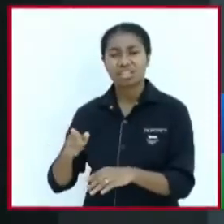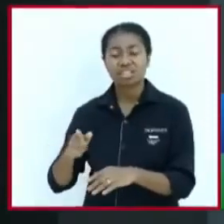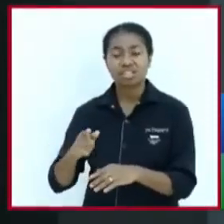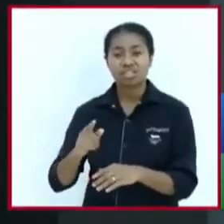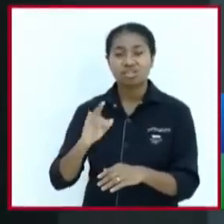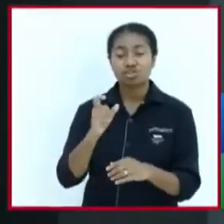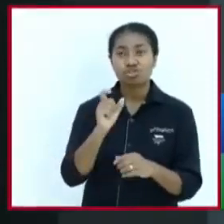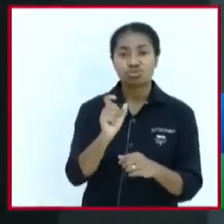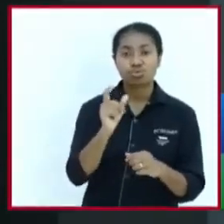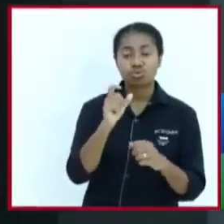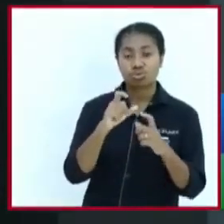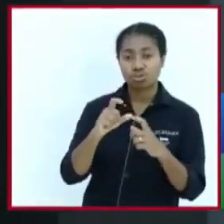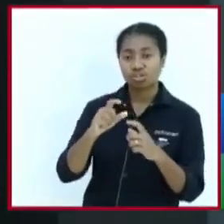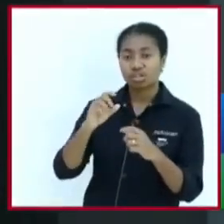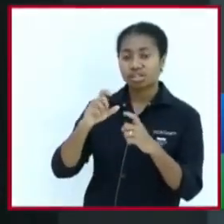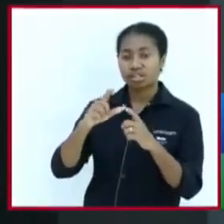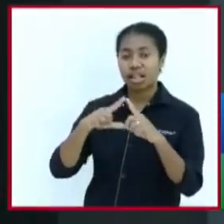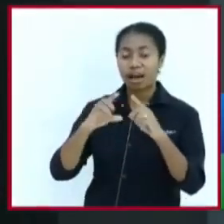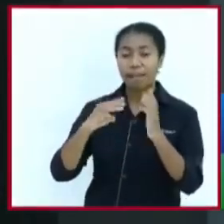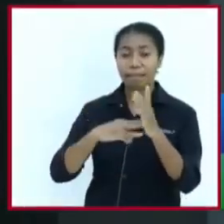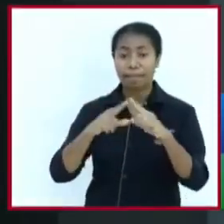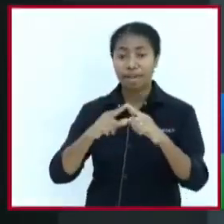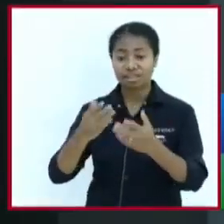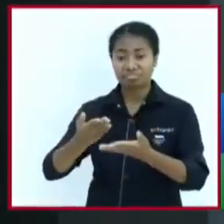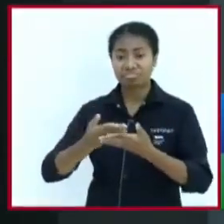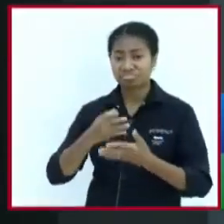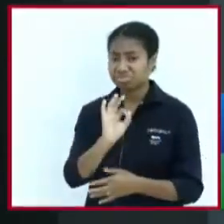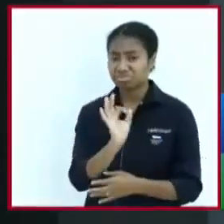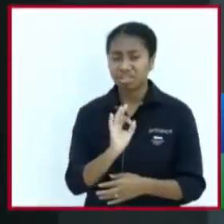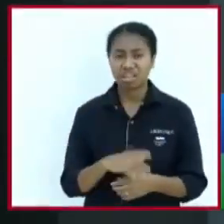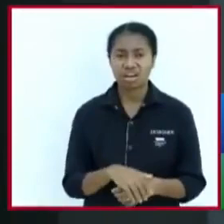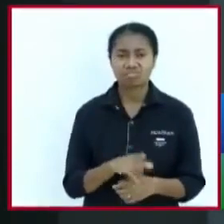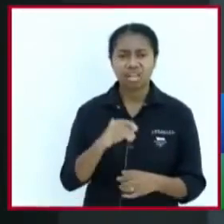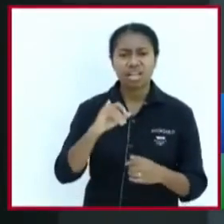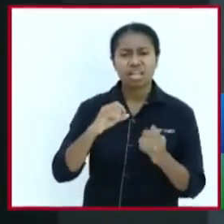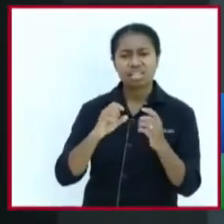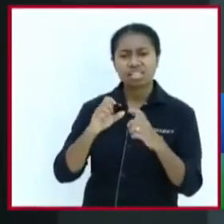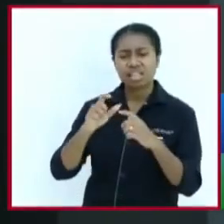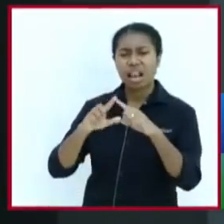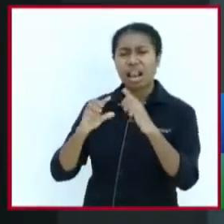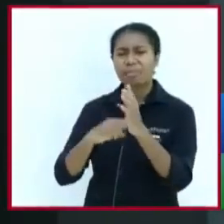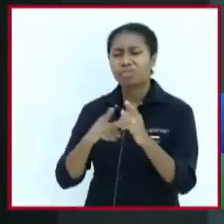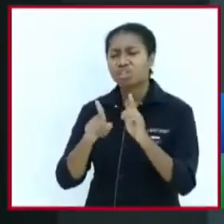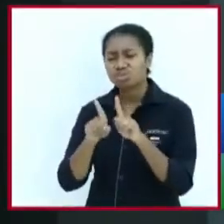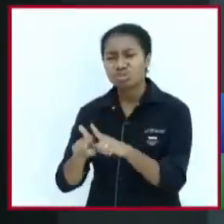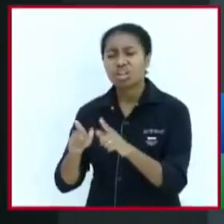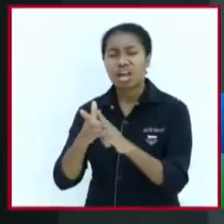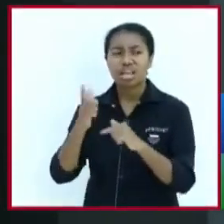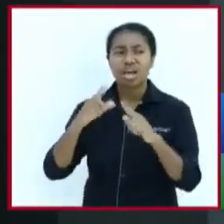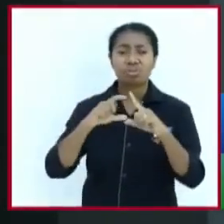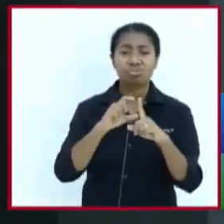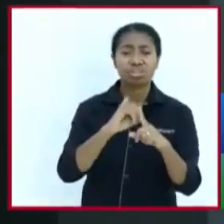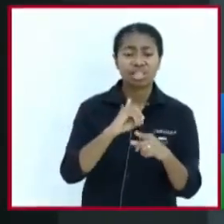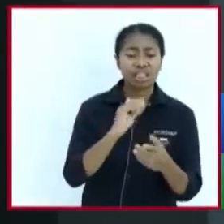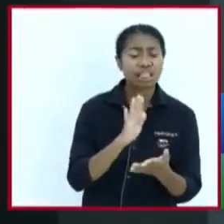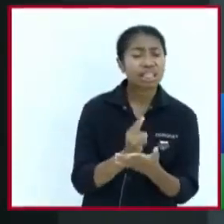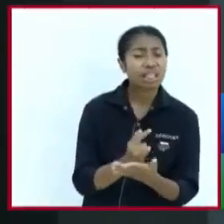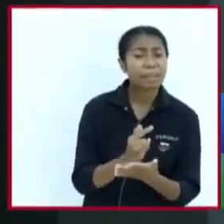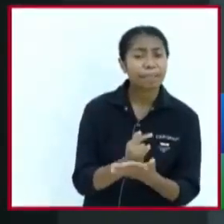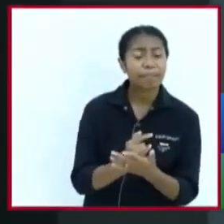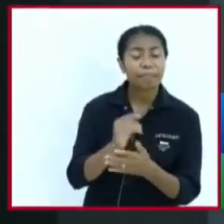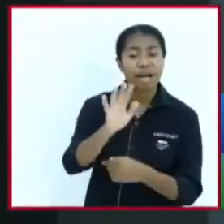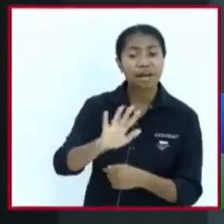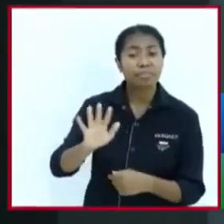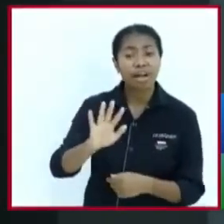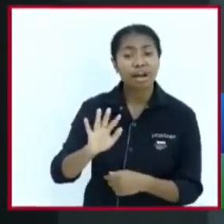sesungguhnya Islam yang ikut-ikut Yahudi tetapi bayang-bayang karena masih berikan hari raya kurban makanya utuh selamat pun mereka masih berjuang